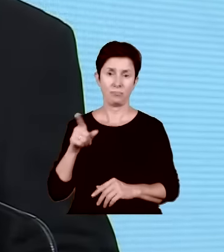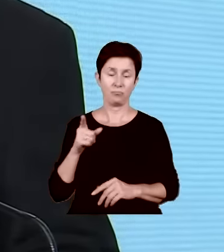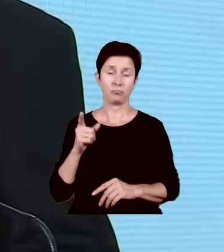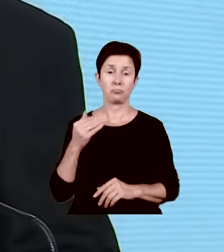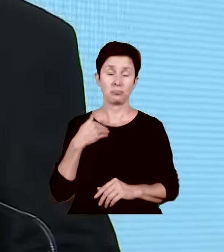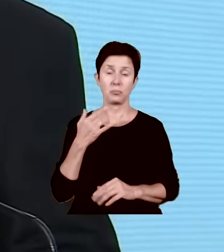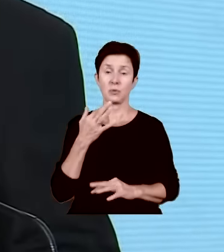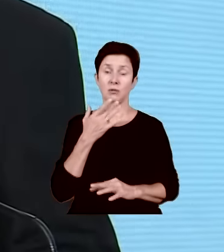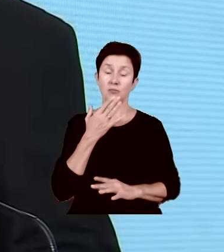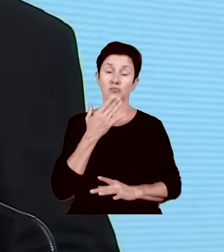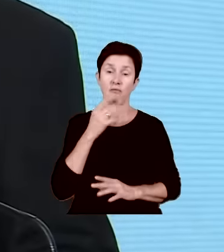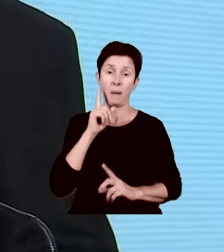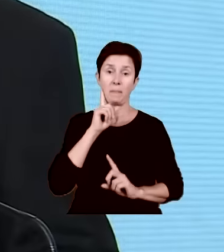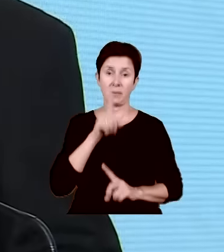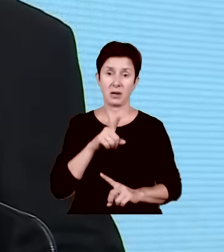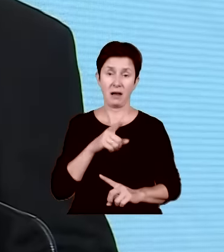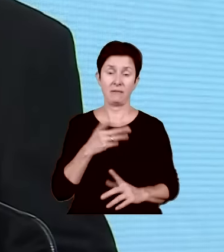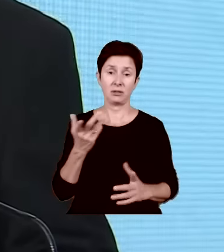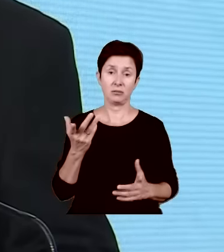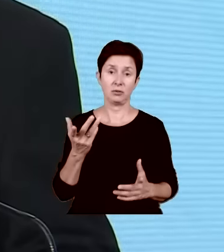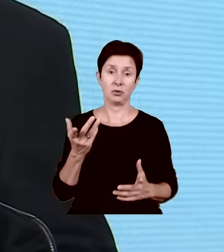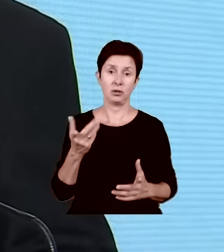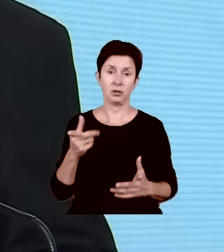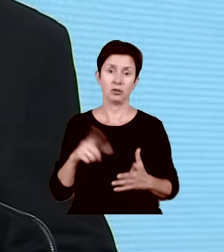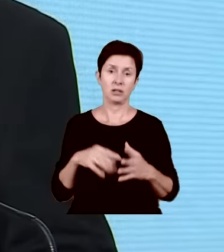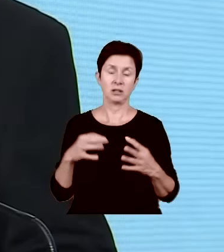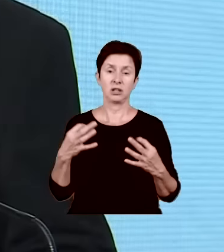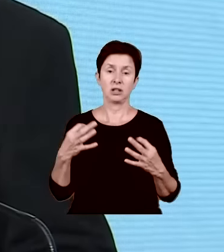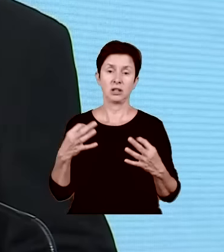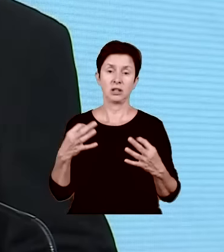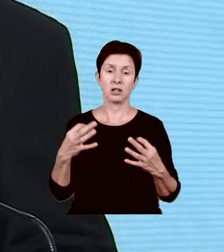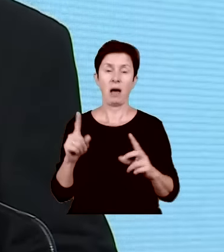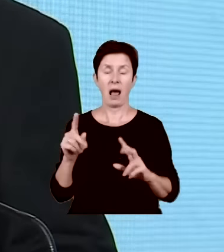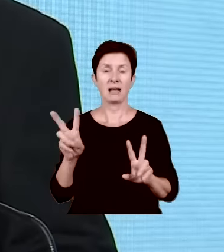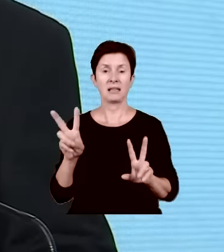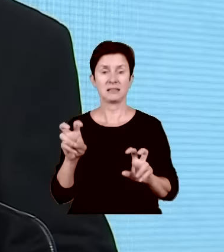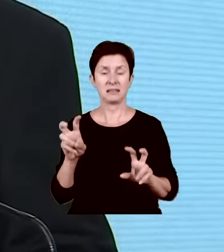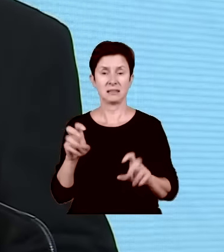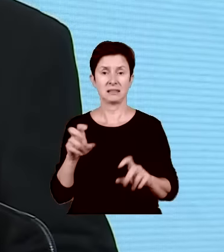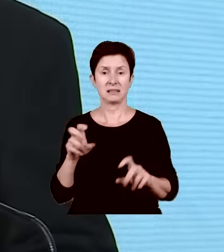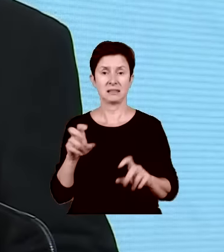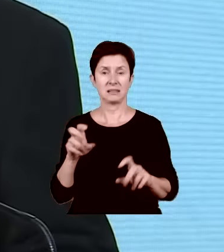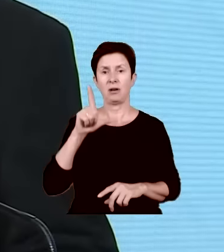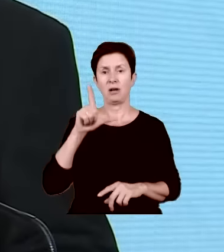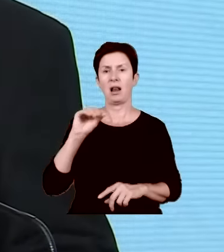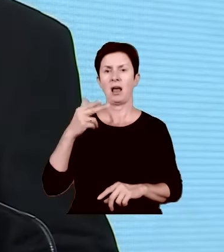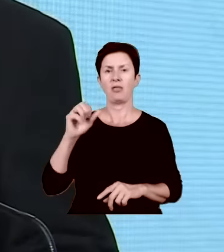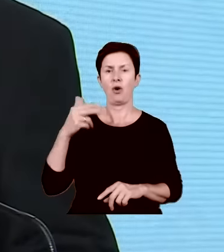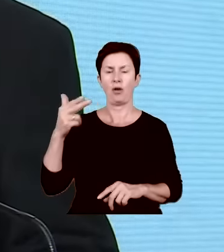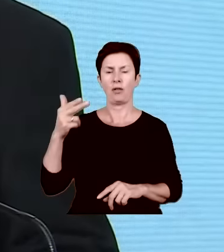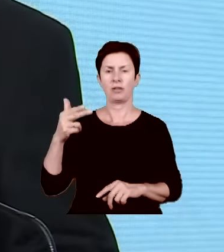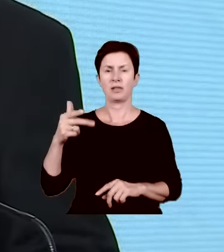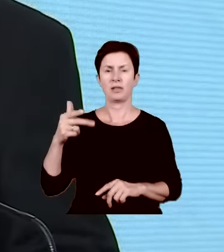bo przecież w jakiejś mierze był to swobodny, ale jednak cytat samego Lennona, cytat wypowiedzi odnoszącej się do